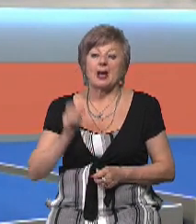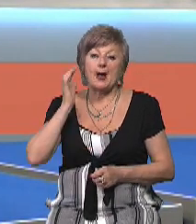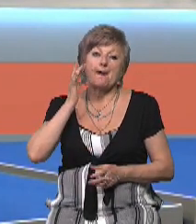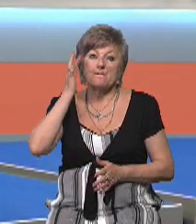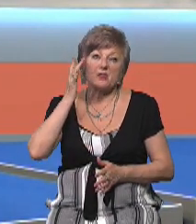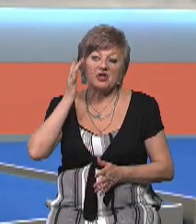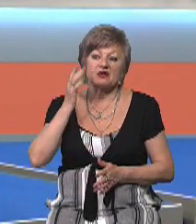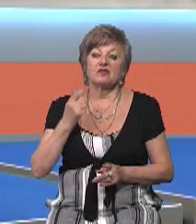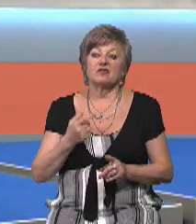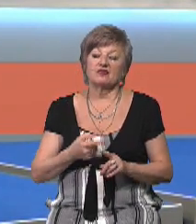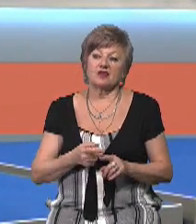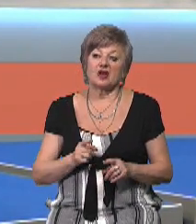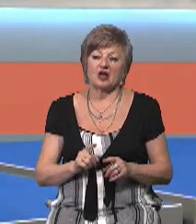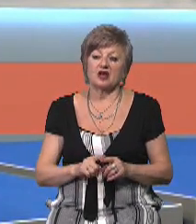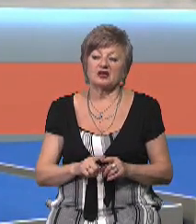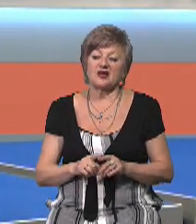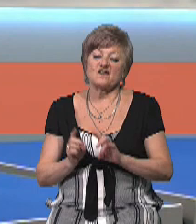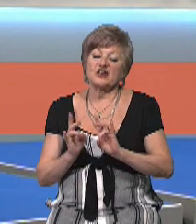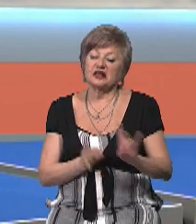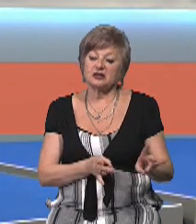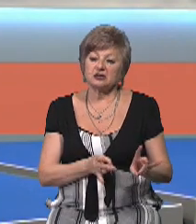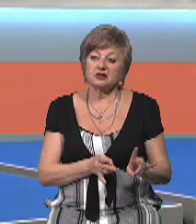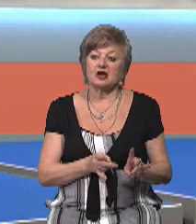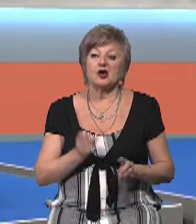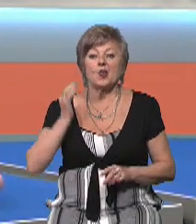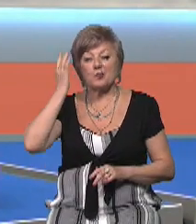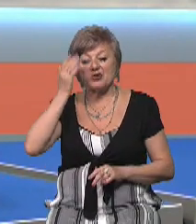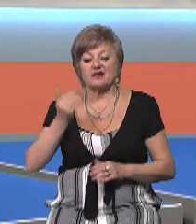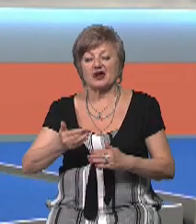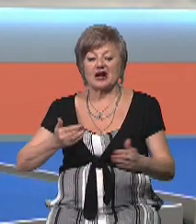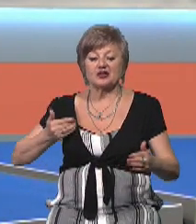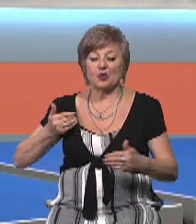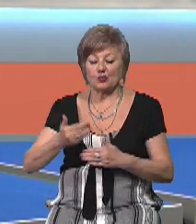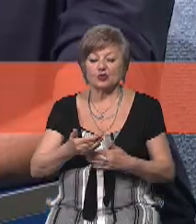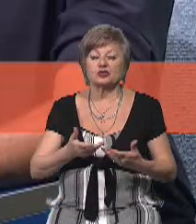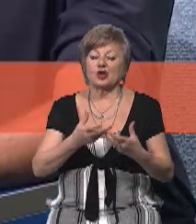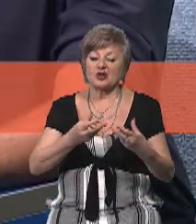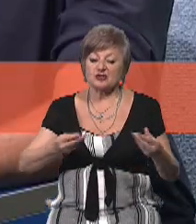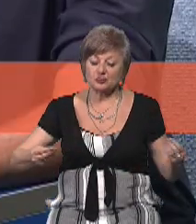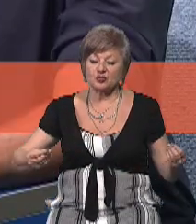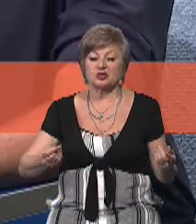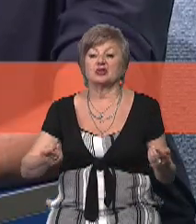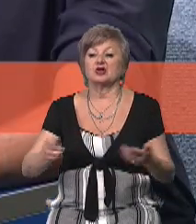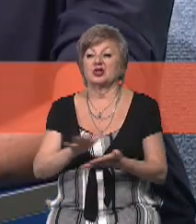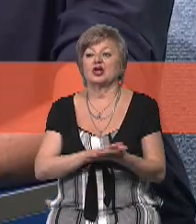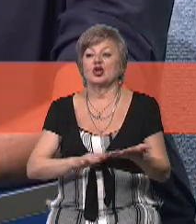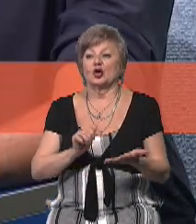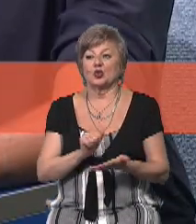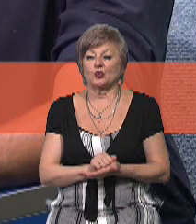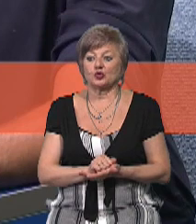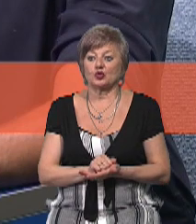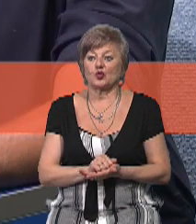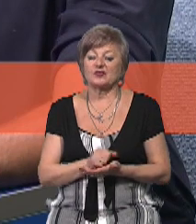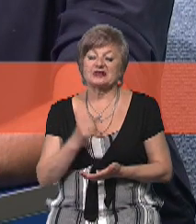завжди породжують ідеологію, яка шкодить, тому що міф рано чи пізно він розвінчується і руйнується віра